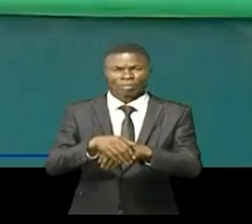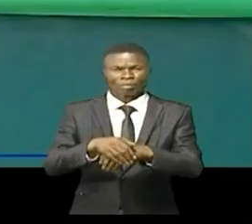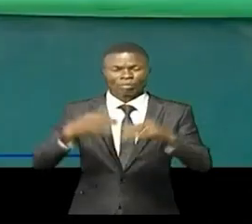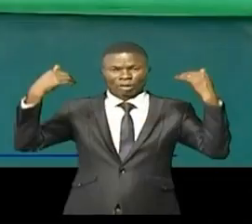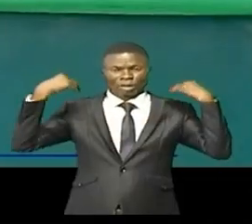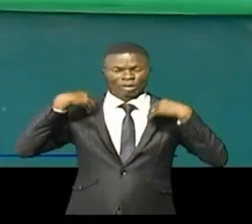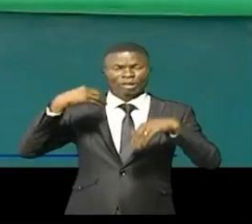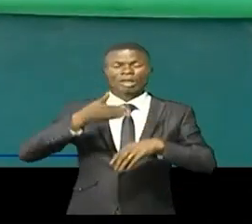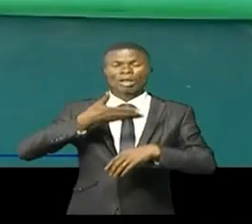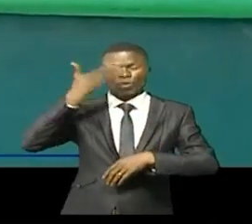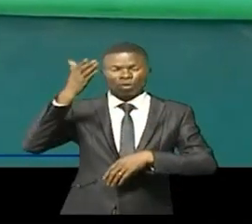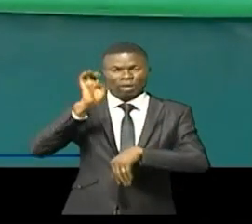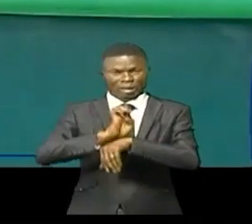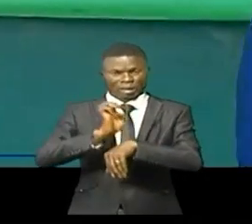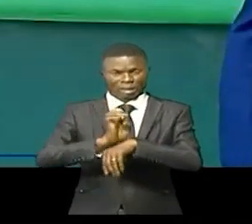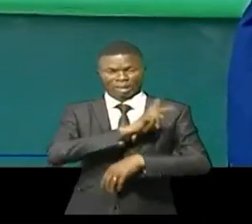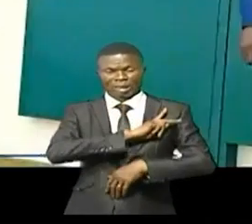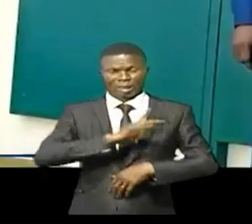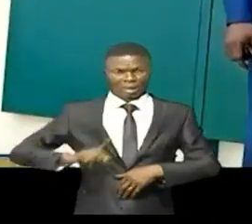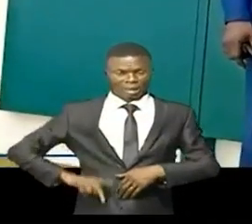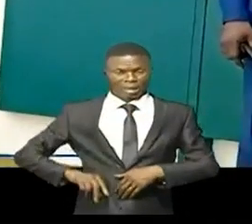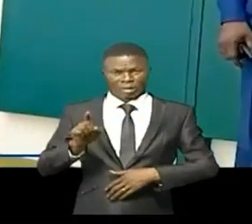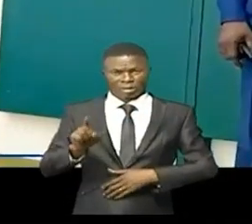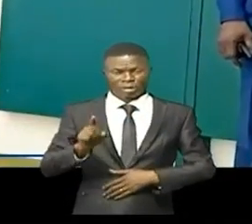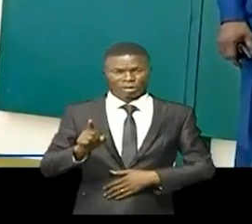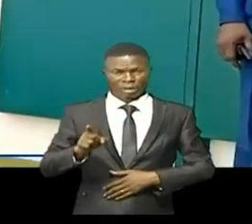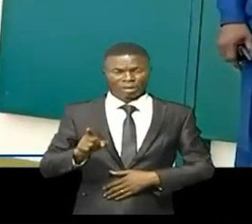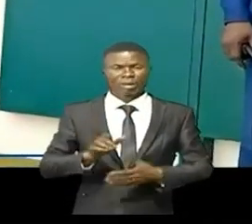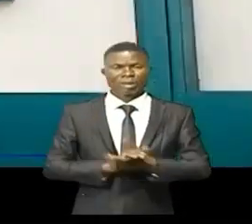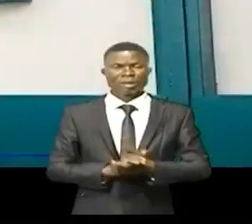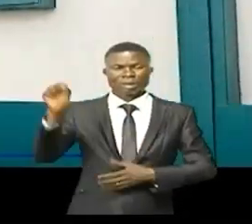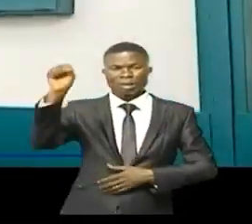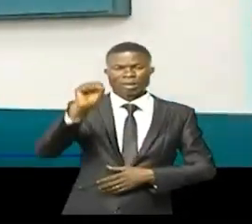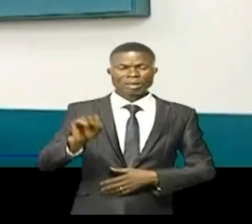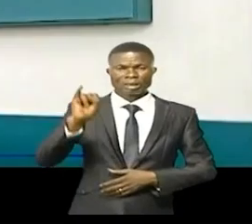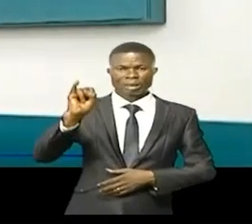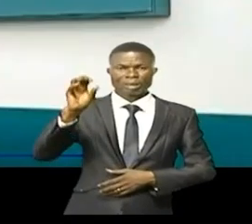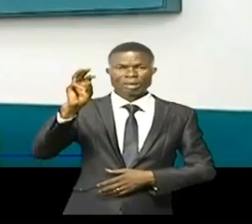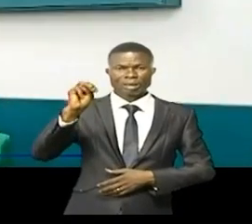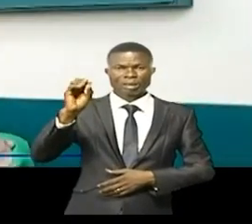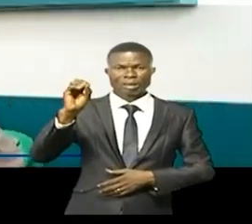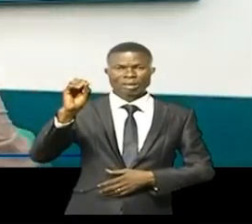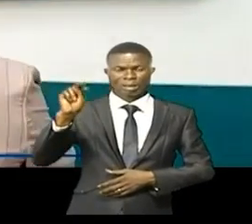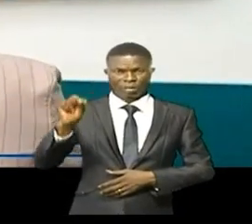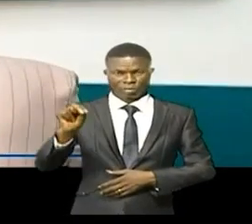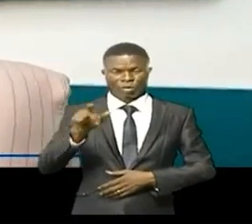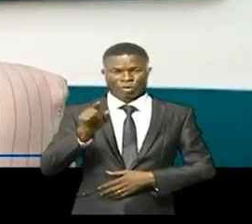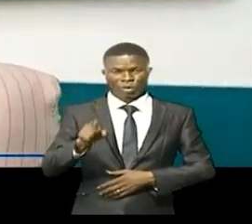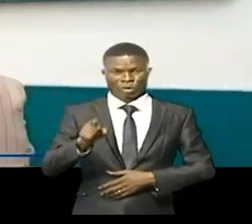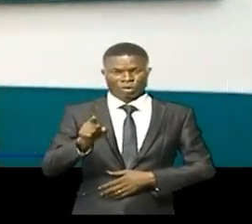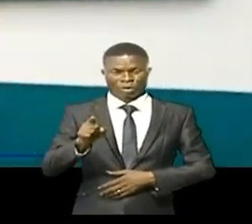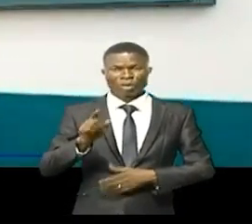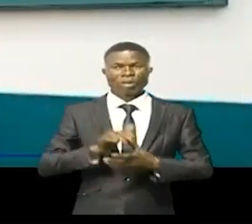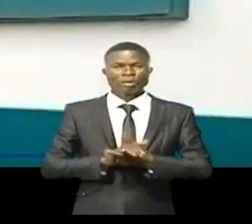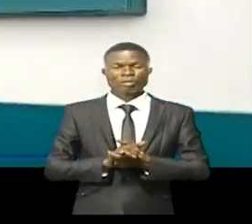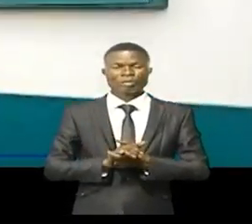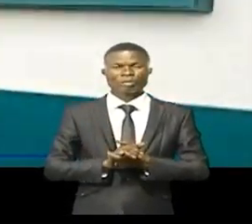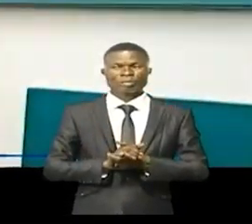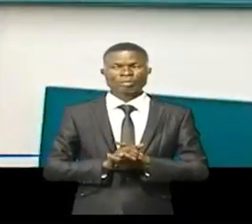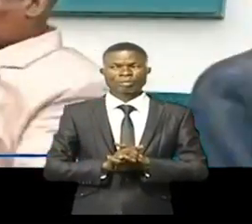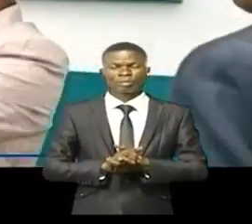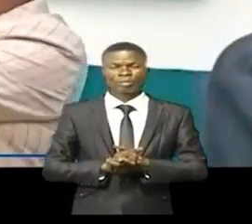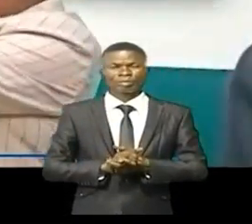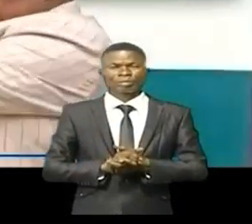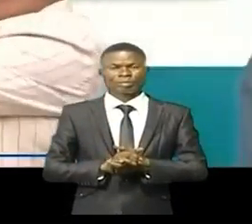chef spirituel et représentant légal de l'église kimbanguiste, son éminence Simon Kimbangu Kiangani, accompagné son conseiller direct.